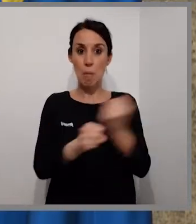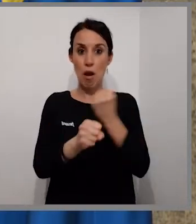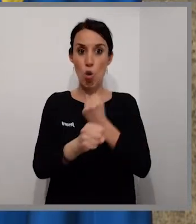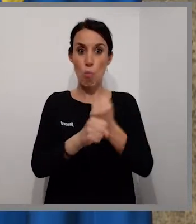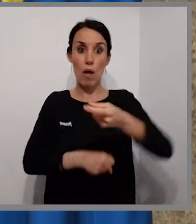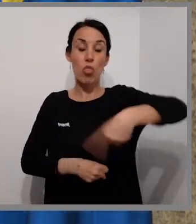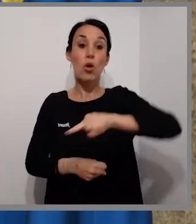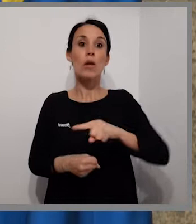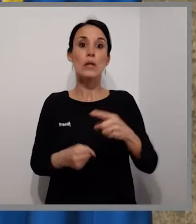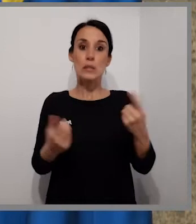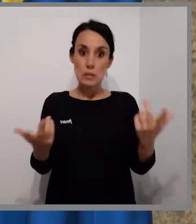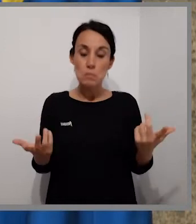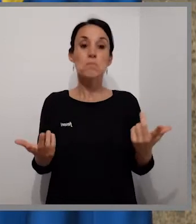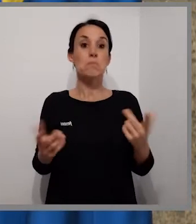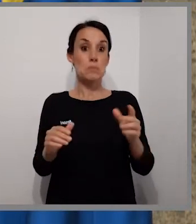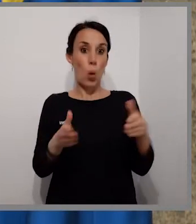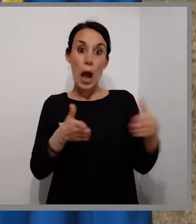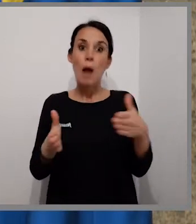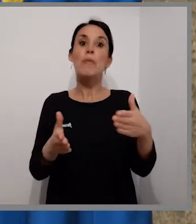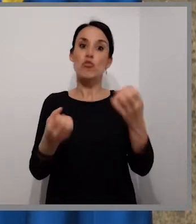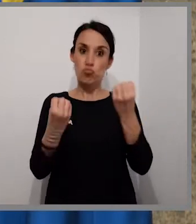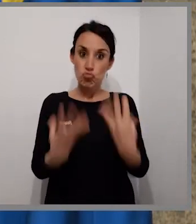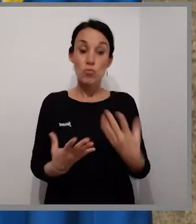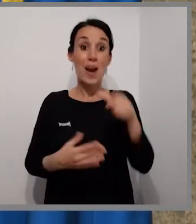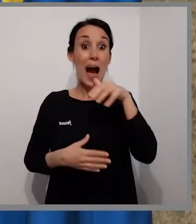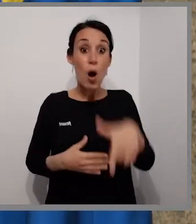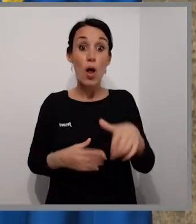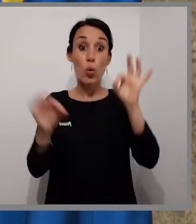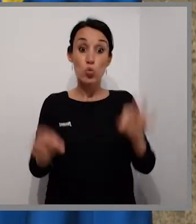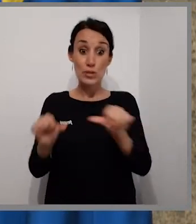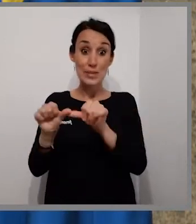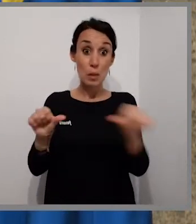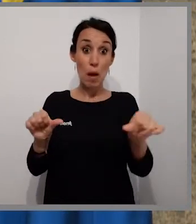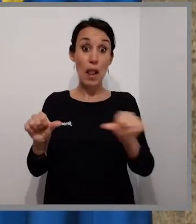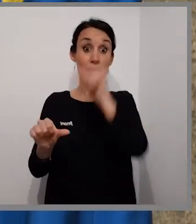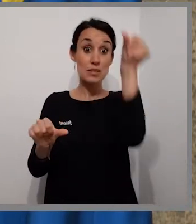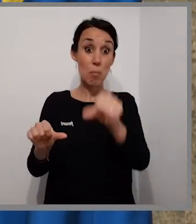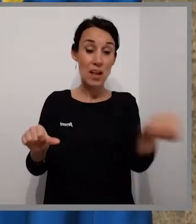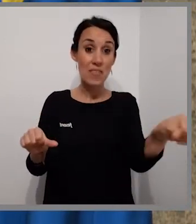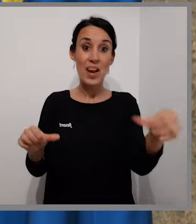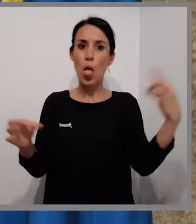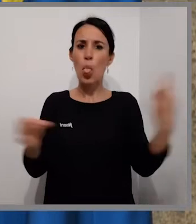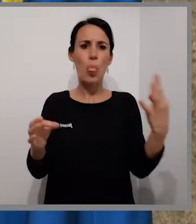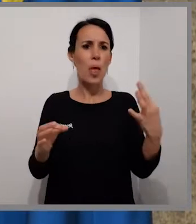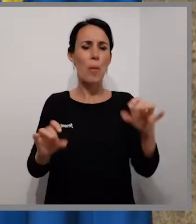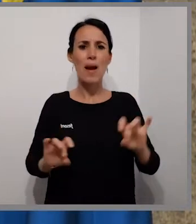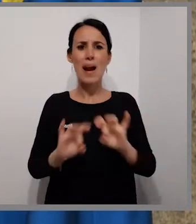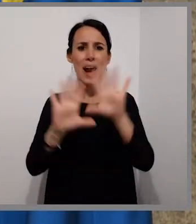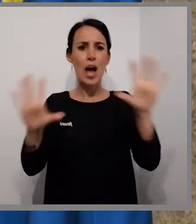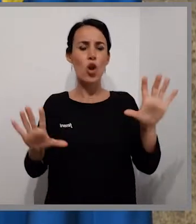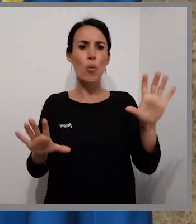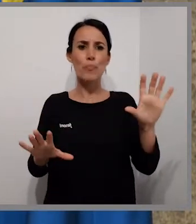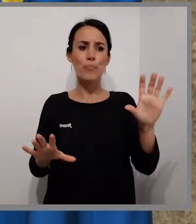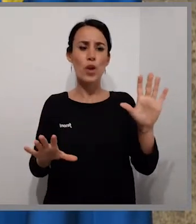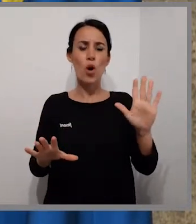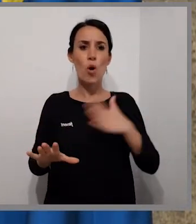de l'ocupació. Per tant, estem en aquest camí, però és ara, en aquesta setmana i la que ve, en la que hi ha que definir